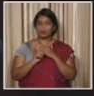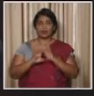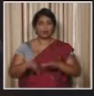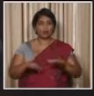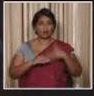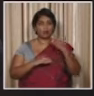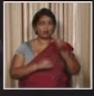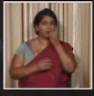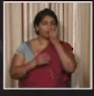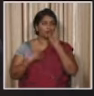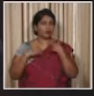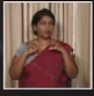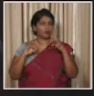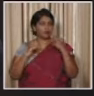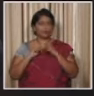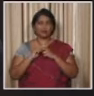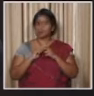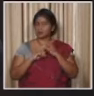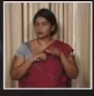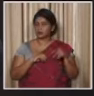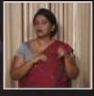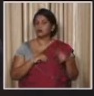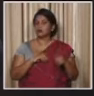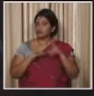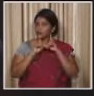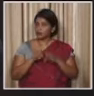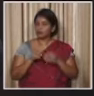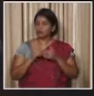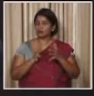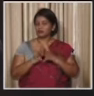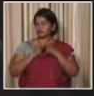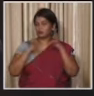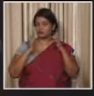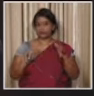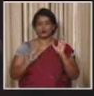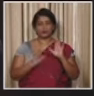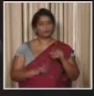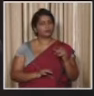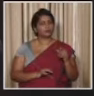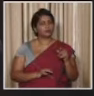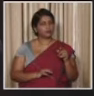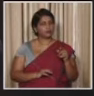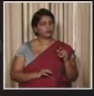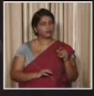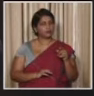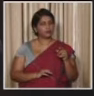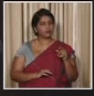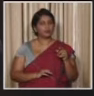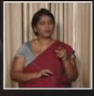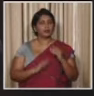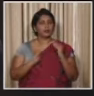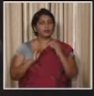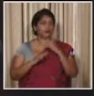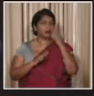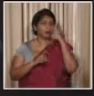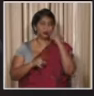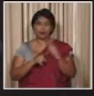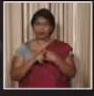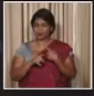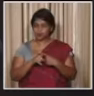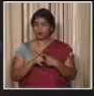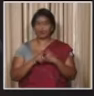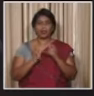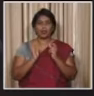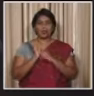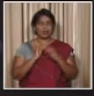දරුපරපුරේ මන්දපෝෂණ තත්වය මේ වන විට ඉතා ඉහළ අගයක් ගන්නා අතර ගෘහණියන්